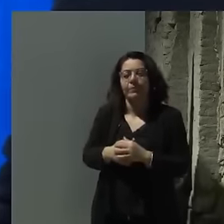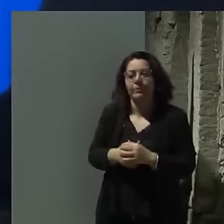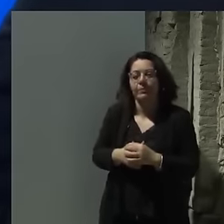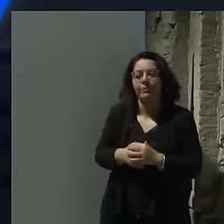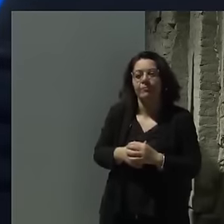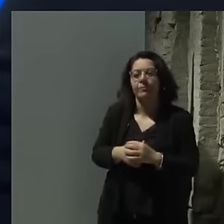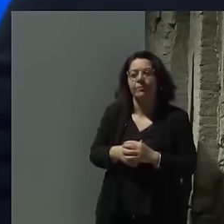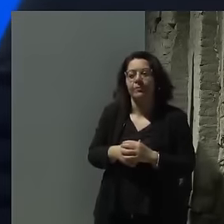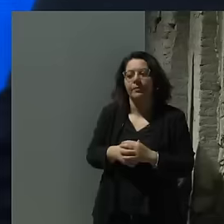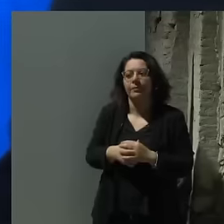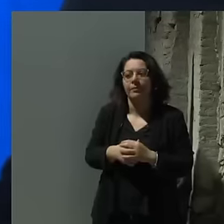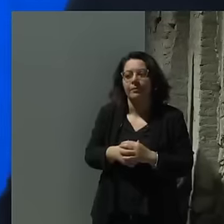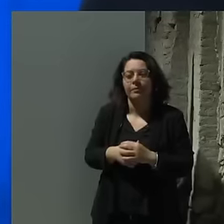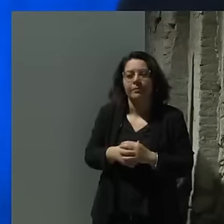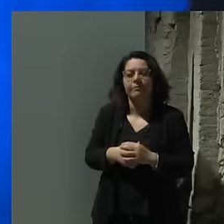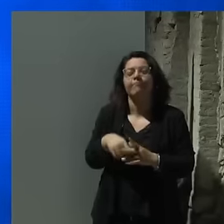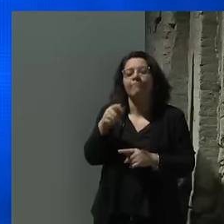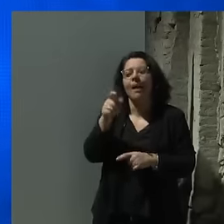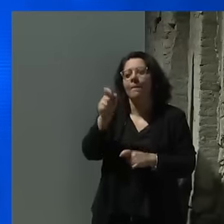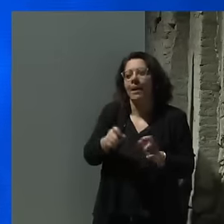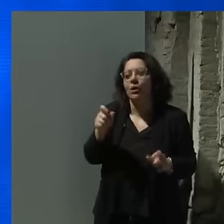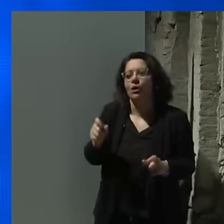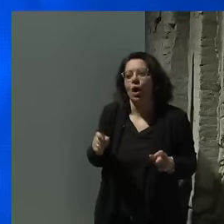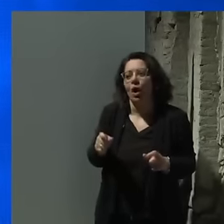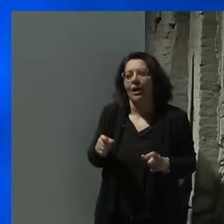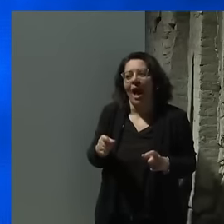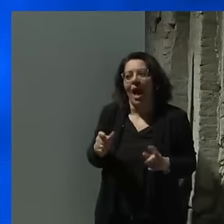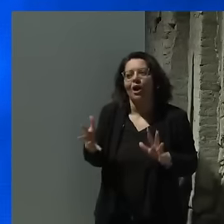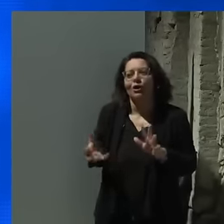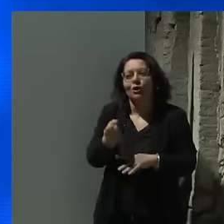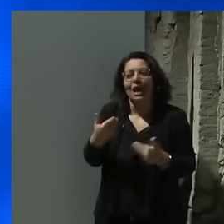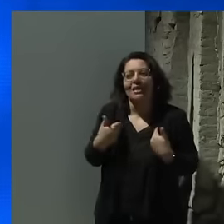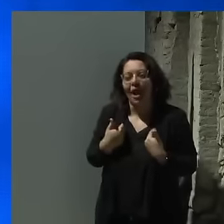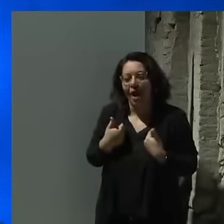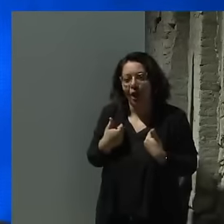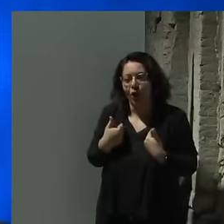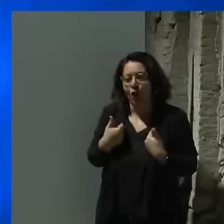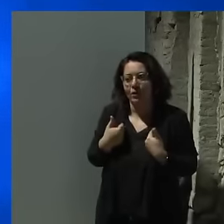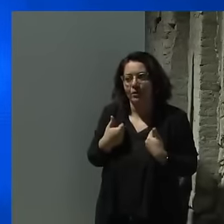questa persona che ci ha salvato, mi ha dato una possibilità di vita futura.